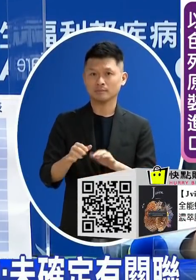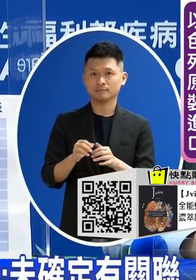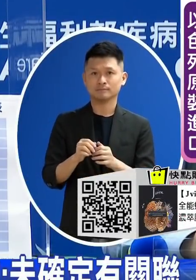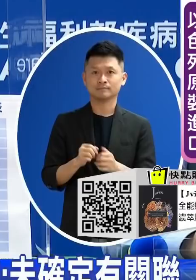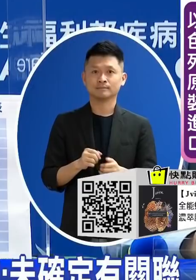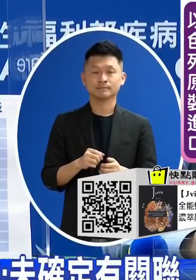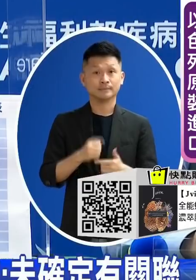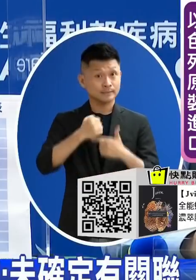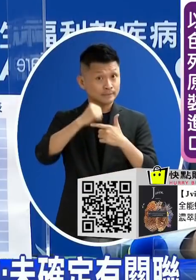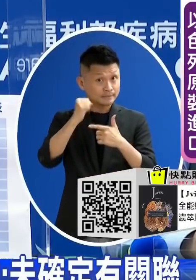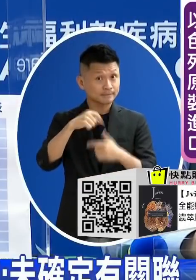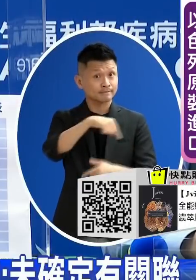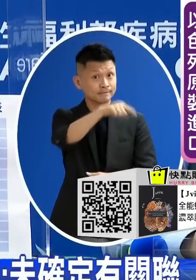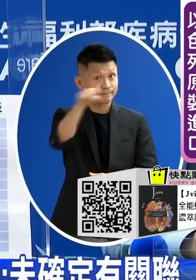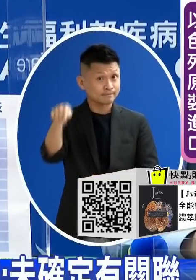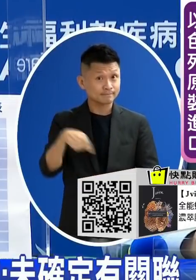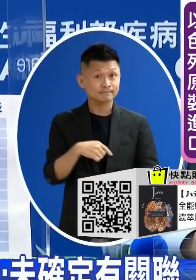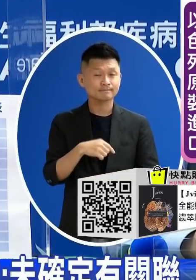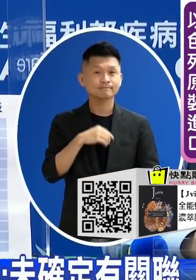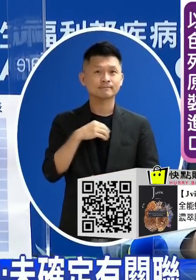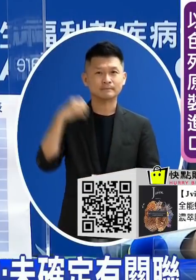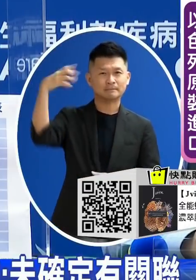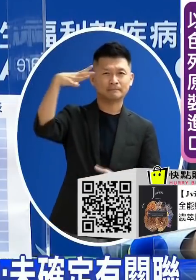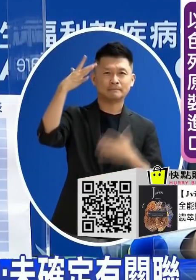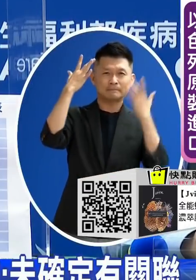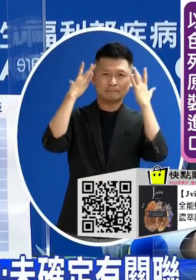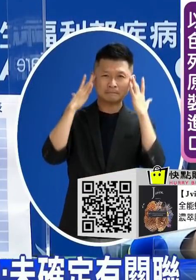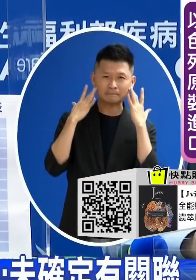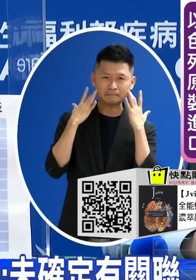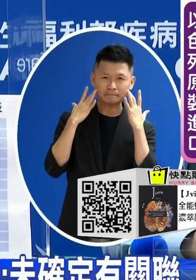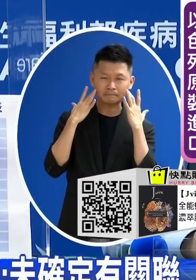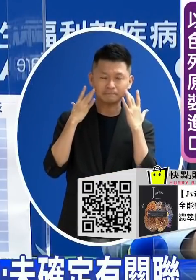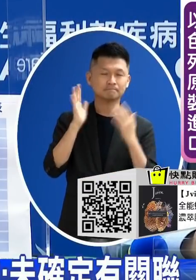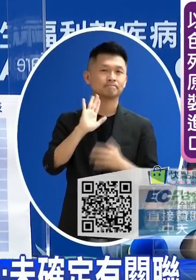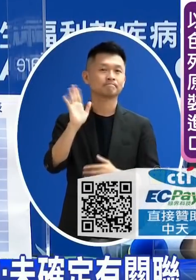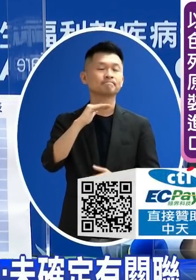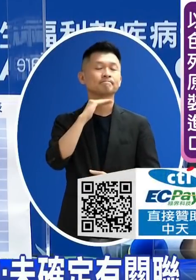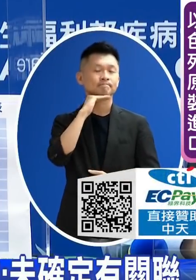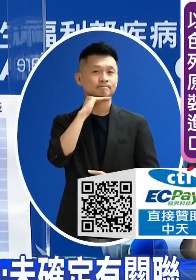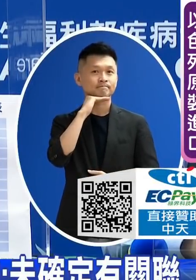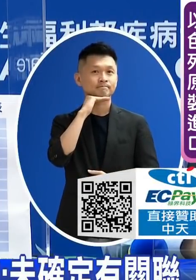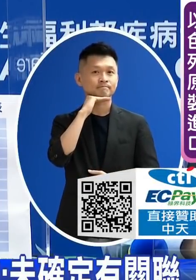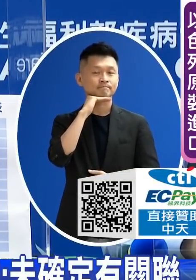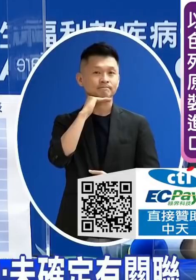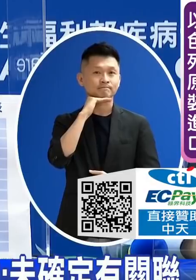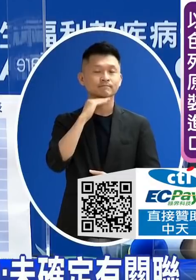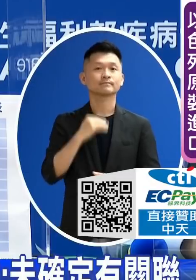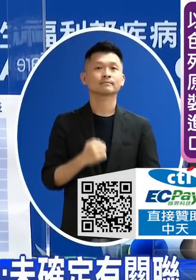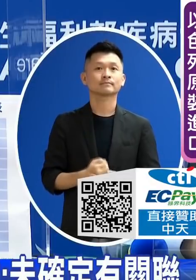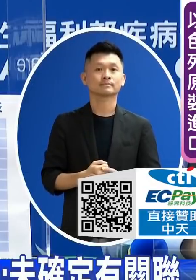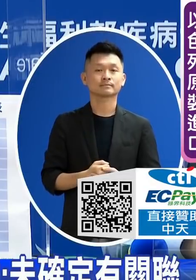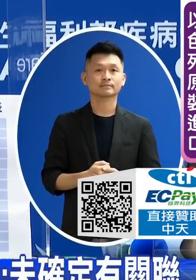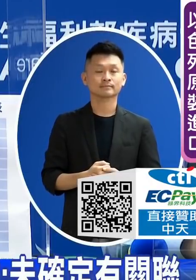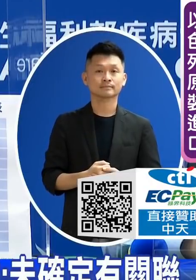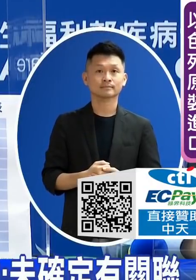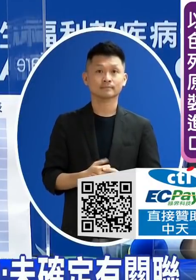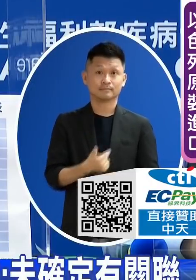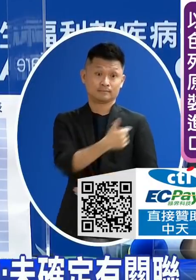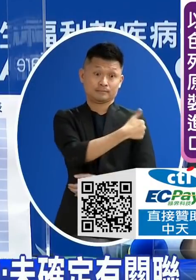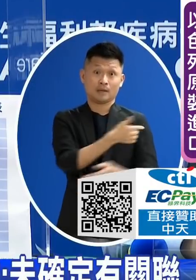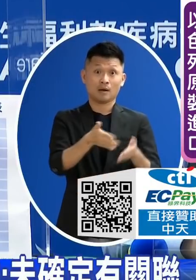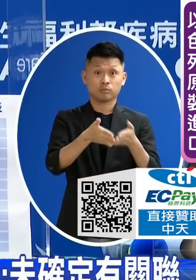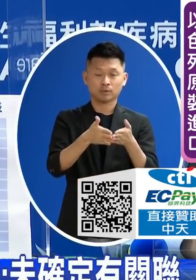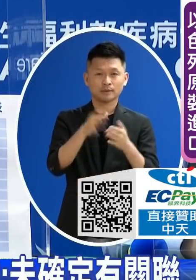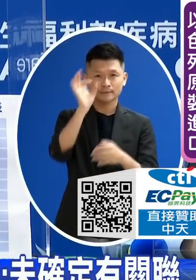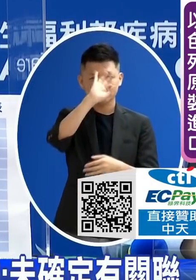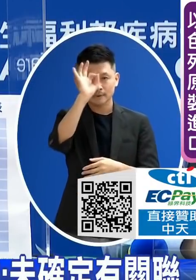家还是哈。就是说天气太热的时候恐怕还是要避一避，或者在打的时候还是要找阴凉的地方，